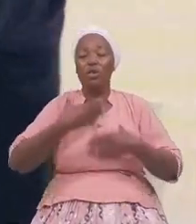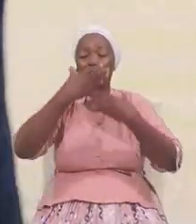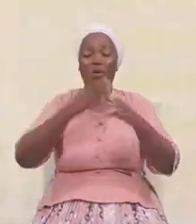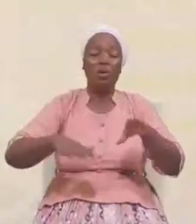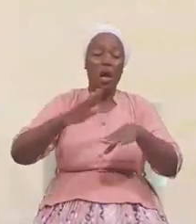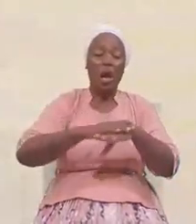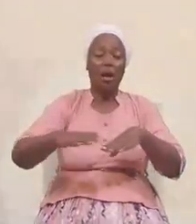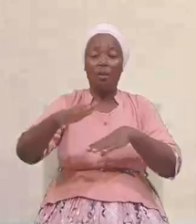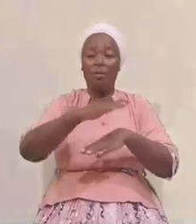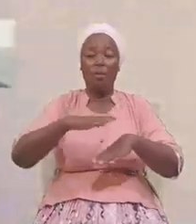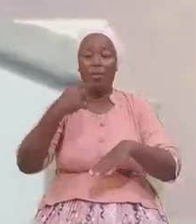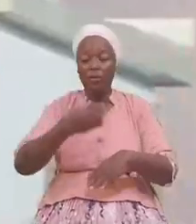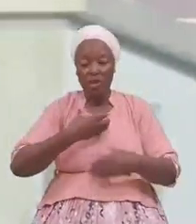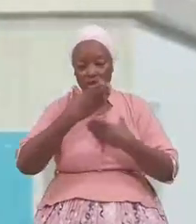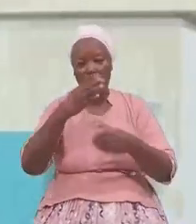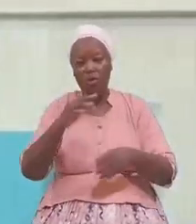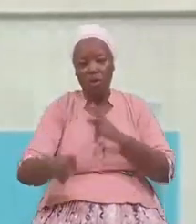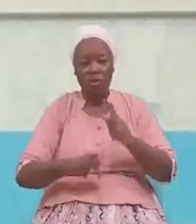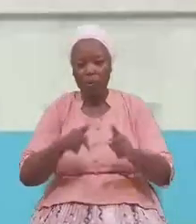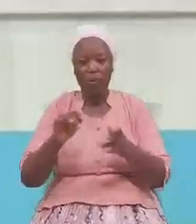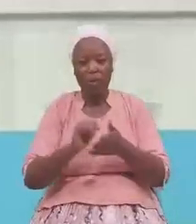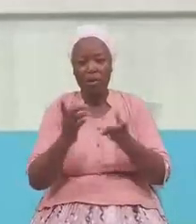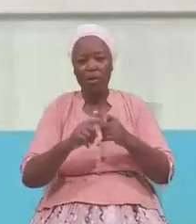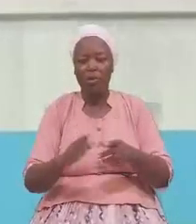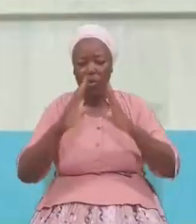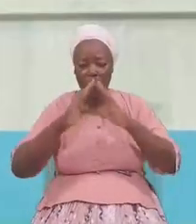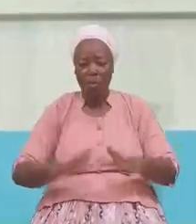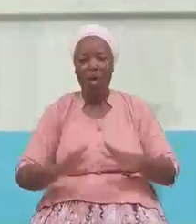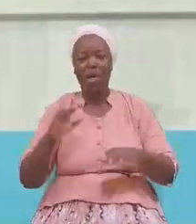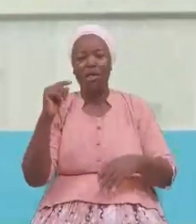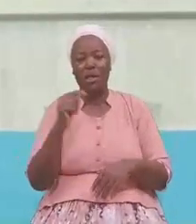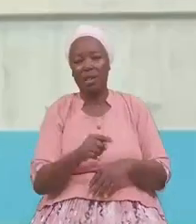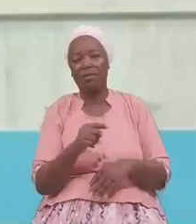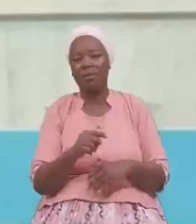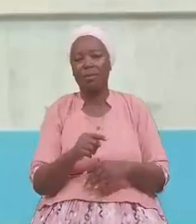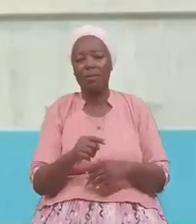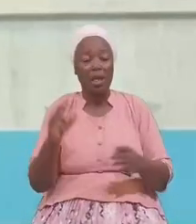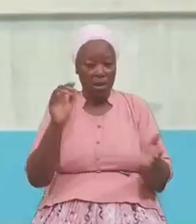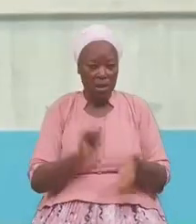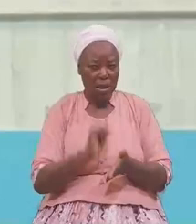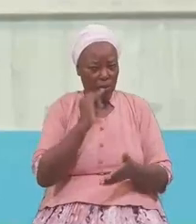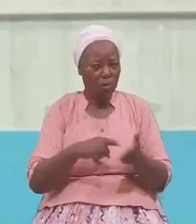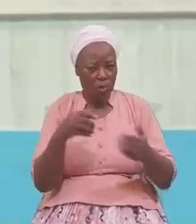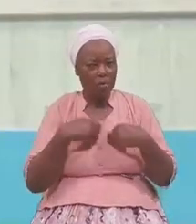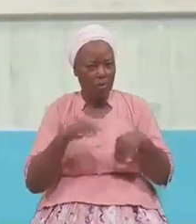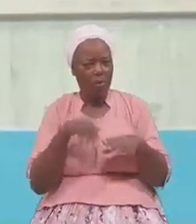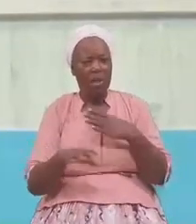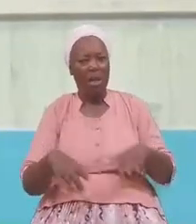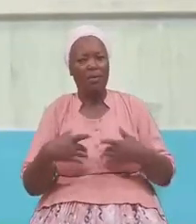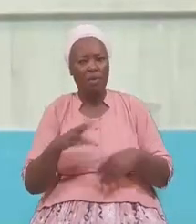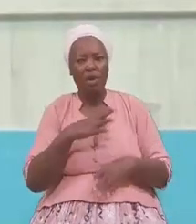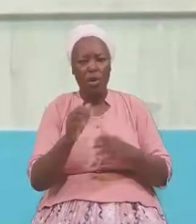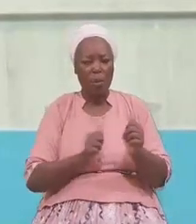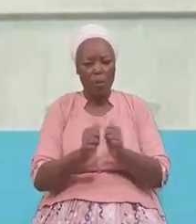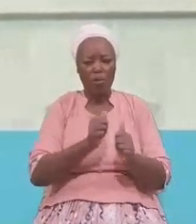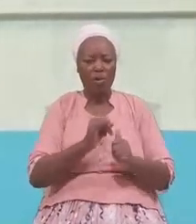dépasser les cris de la foule qui lui disait de se taire. C'est ce que tu dois faire dans la vie. Tu poursuis